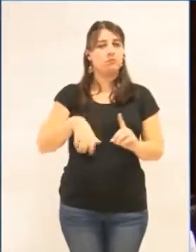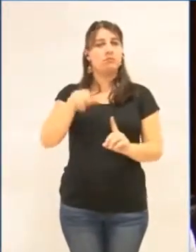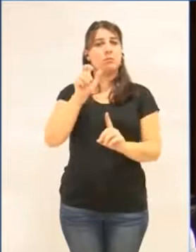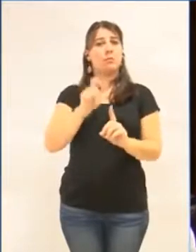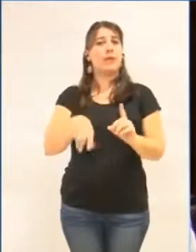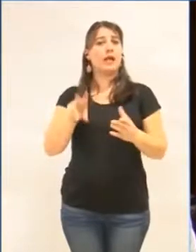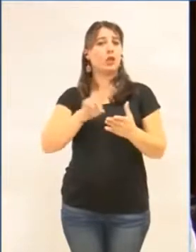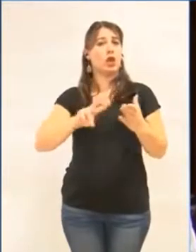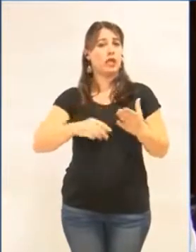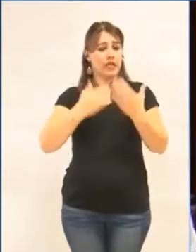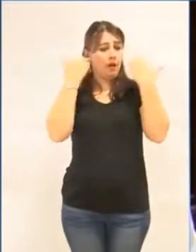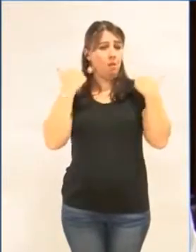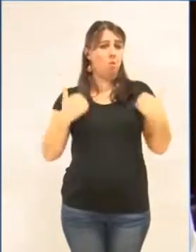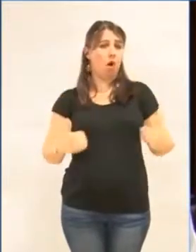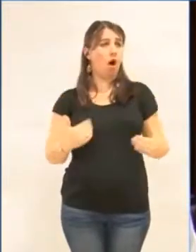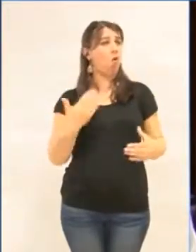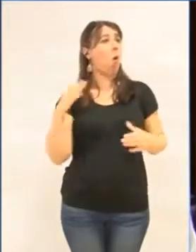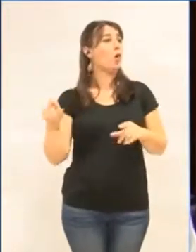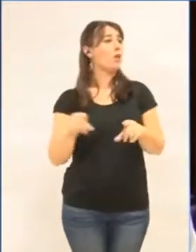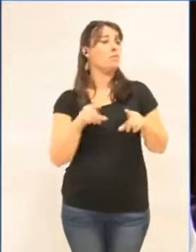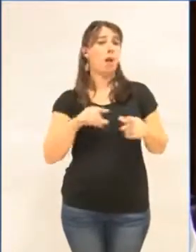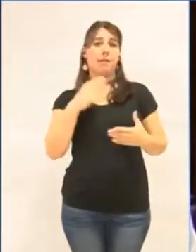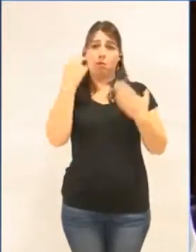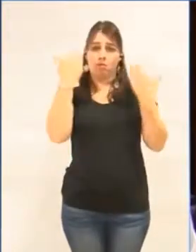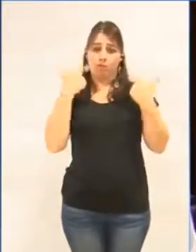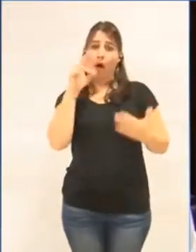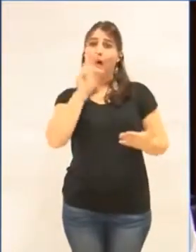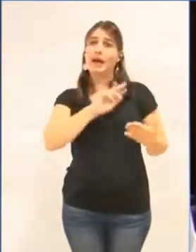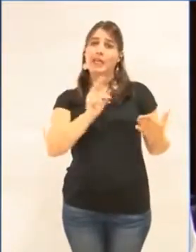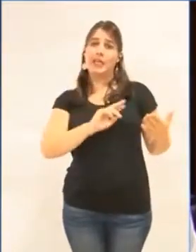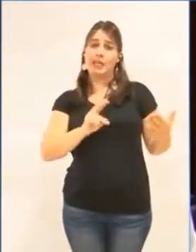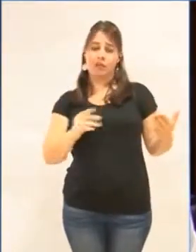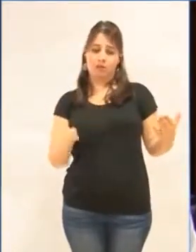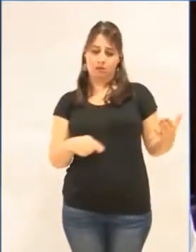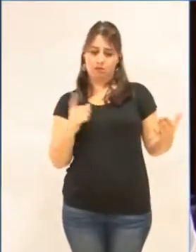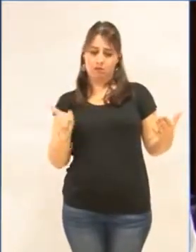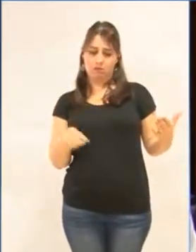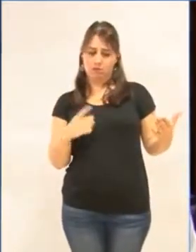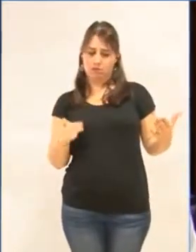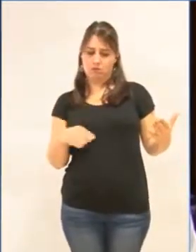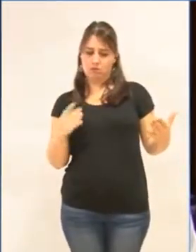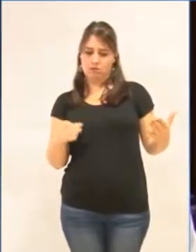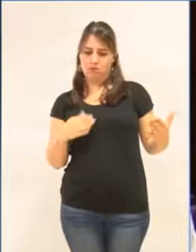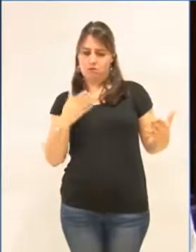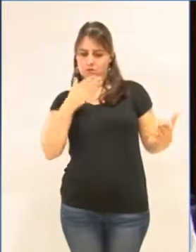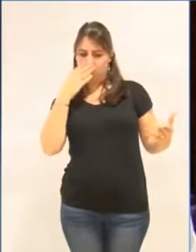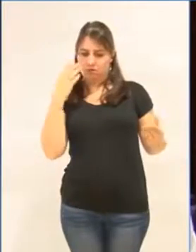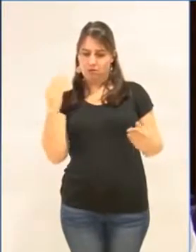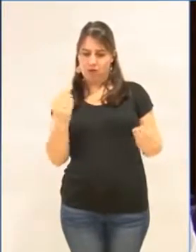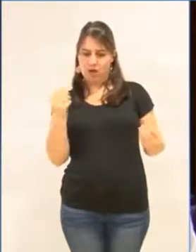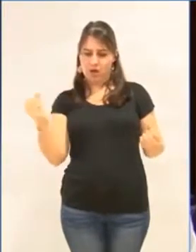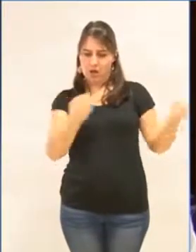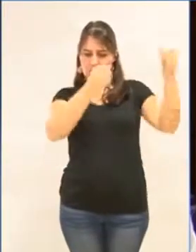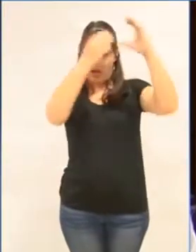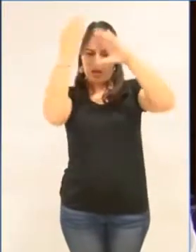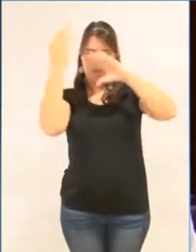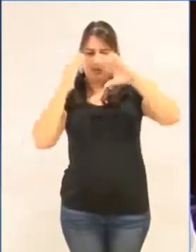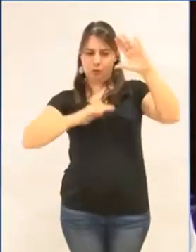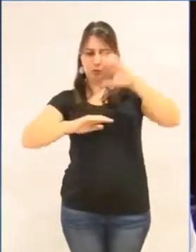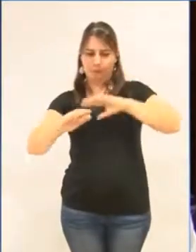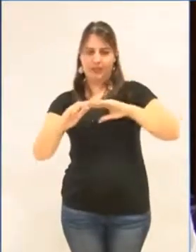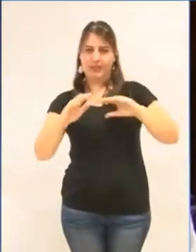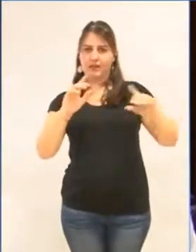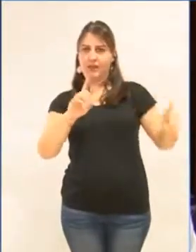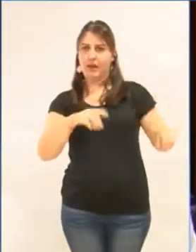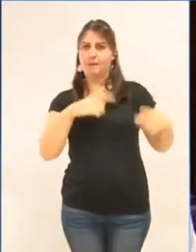rapport que je suis, avec d'autres, j'ai eu un peu l'impression de me retrouver dans une situation où, tel Pierre et le loup, vous auriez